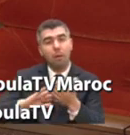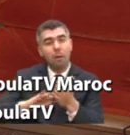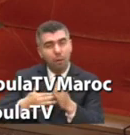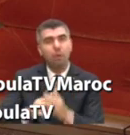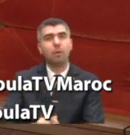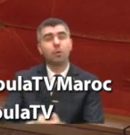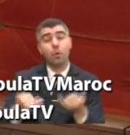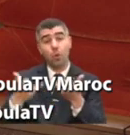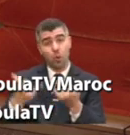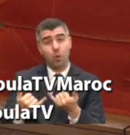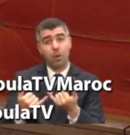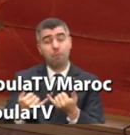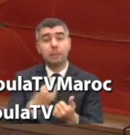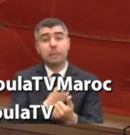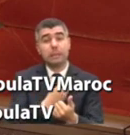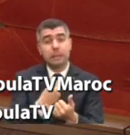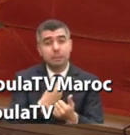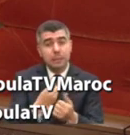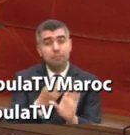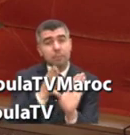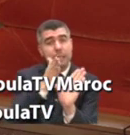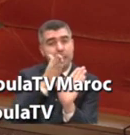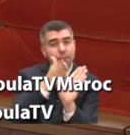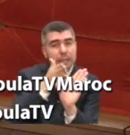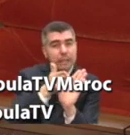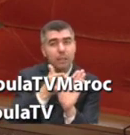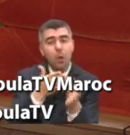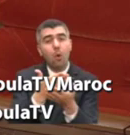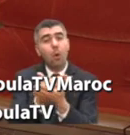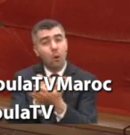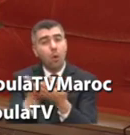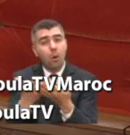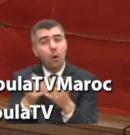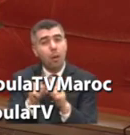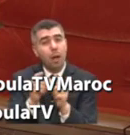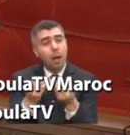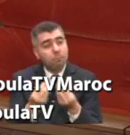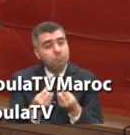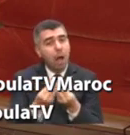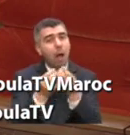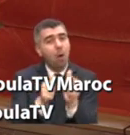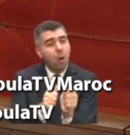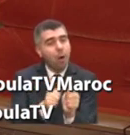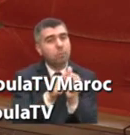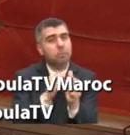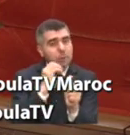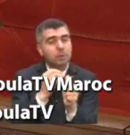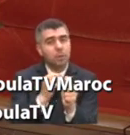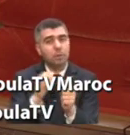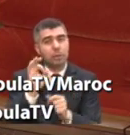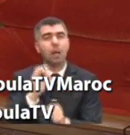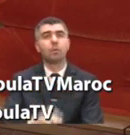اليوم طبيه نفسيه اجتماعيه للتغلب على هذه الظاهره هذه، ومرتبطه كذلك بالصحه النفسيه